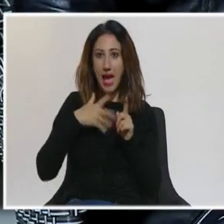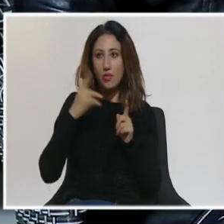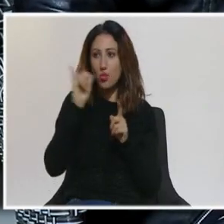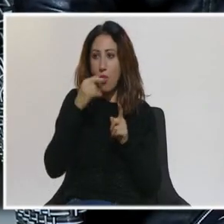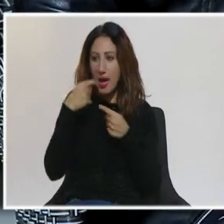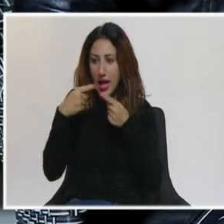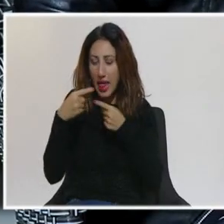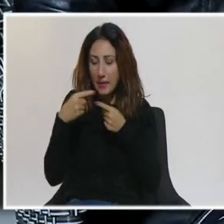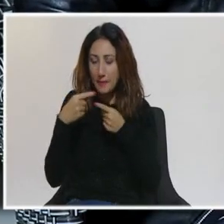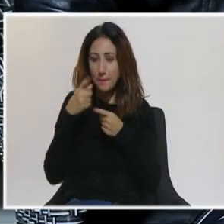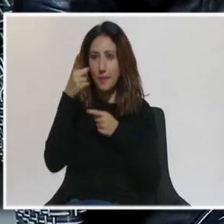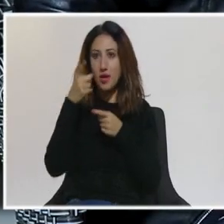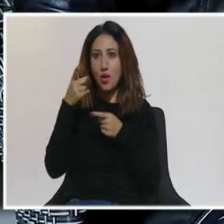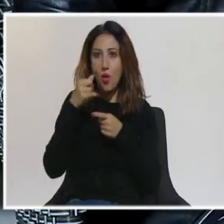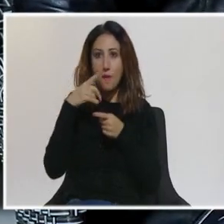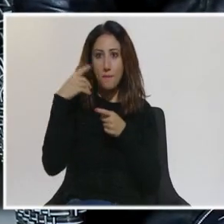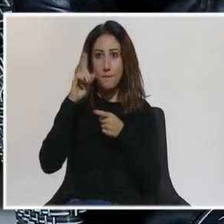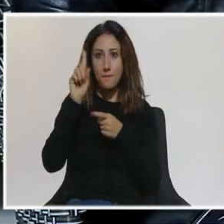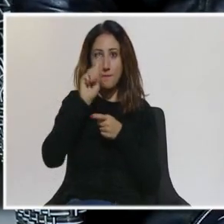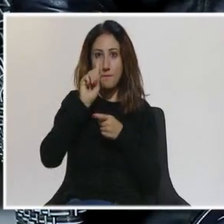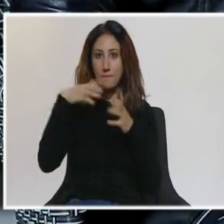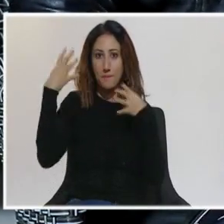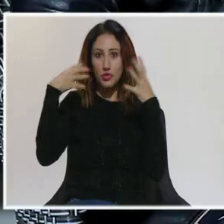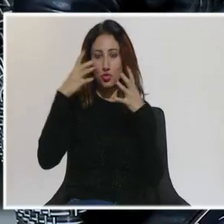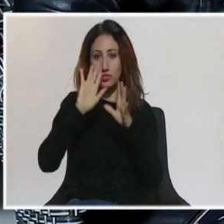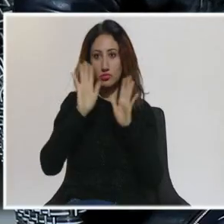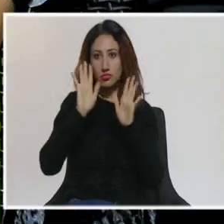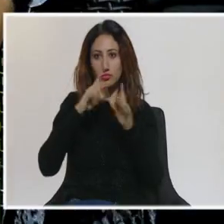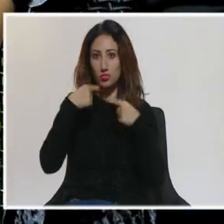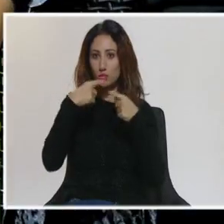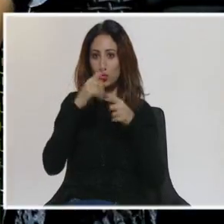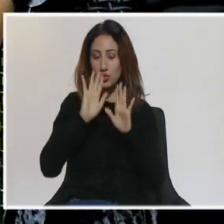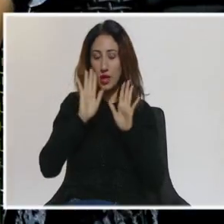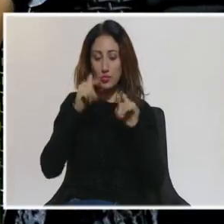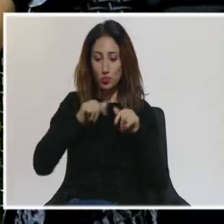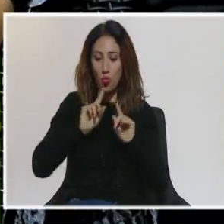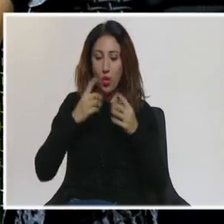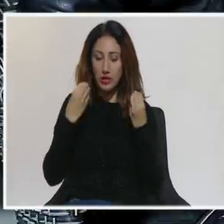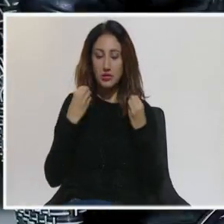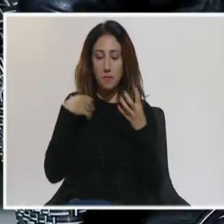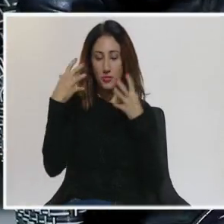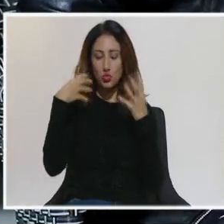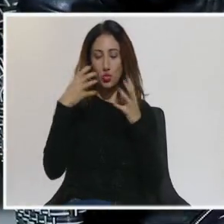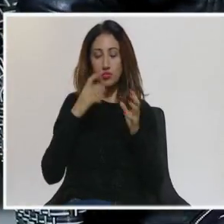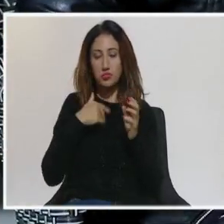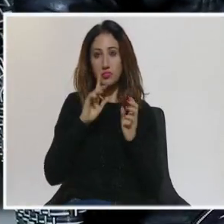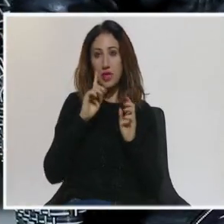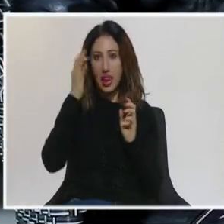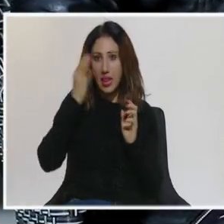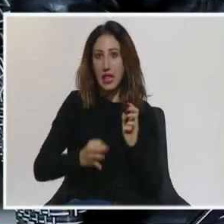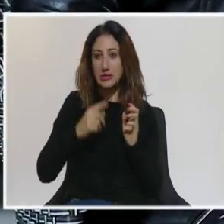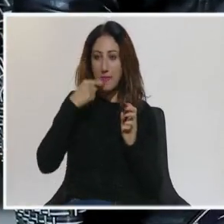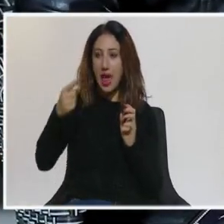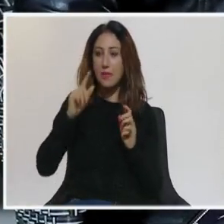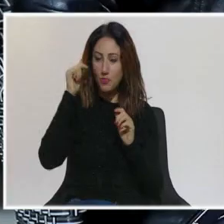حاجه فلاقيه يقول لي لا مش عايزه مش عايز حد يكلمني دلوقتي مش عايز حد فانا اصمم لا